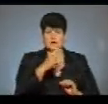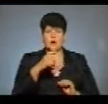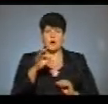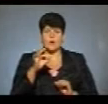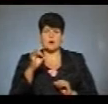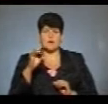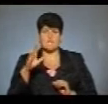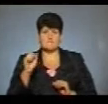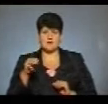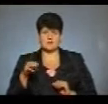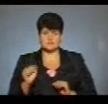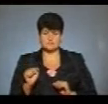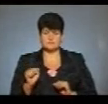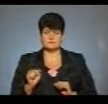Хорватії.